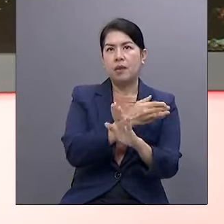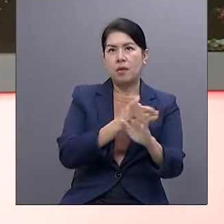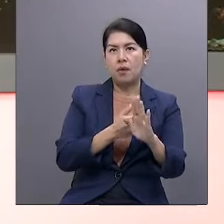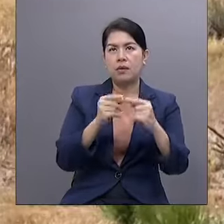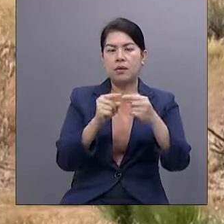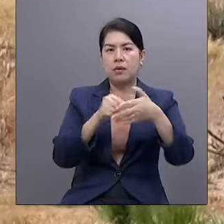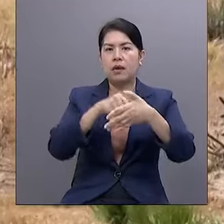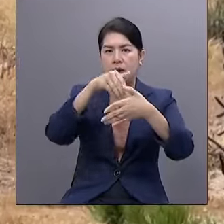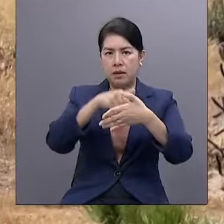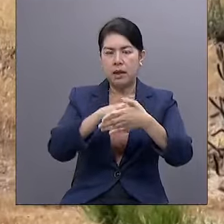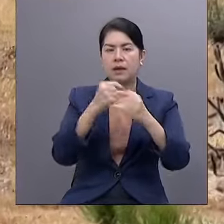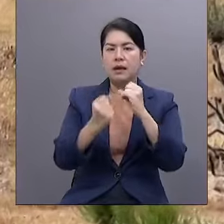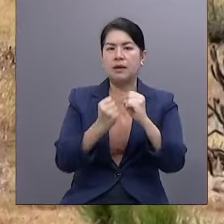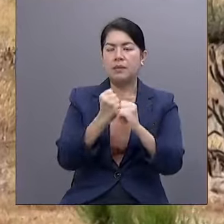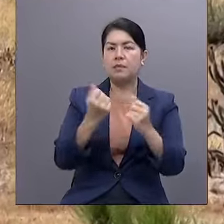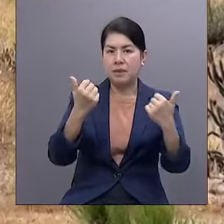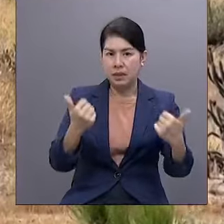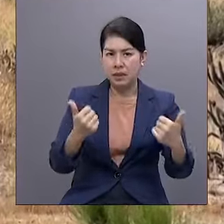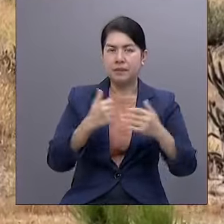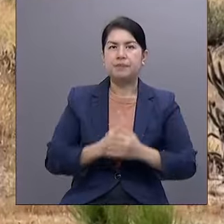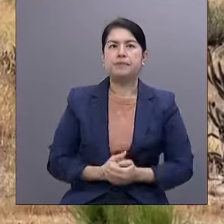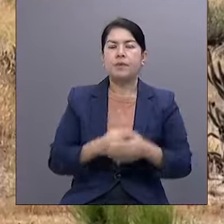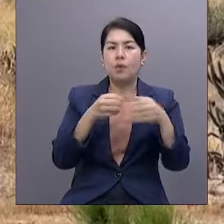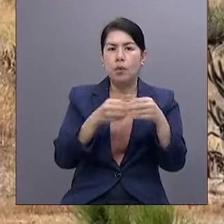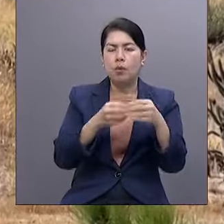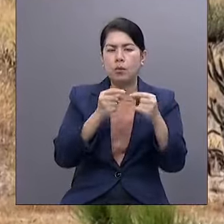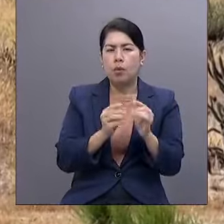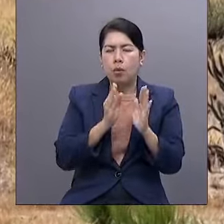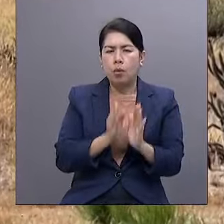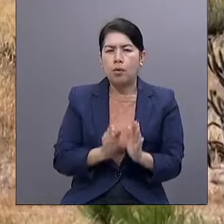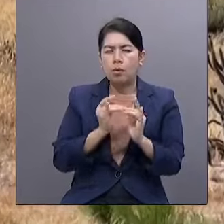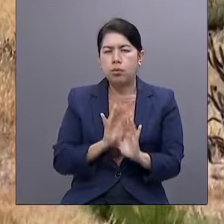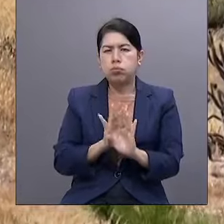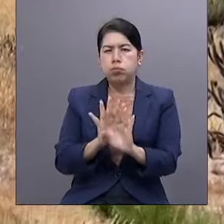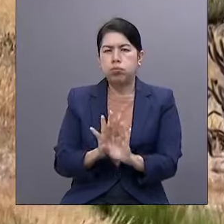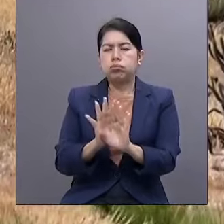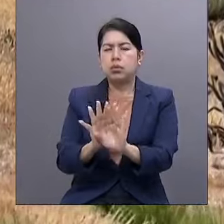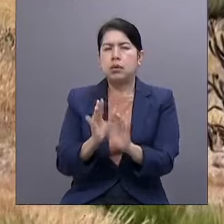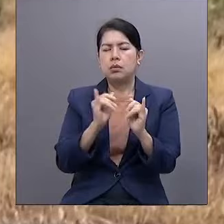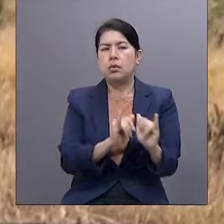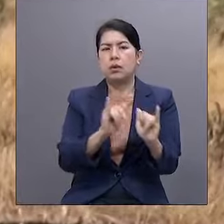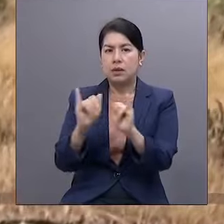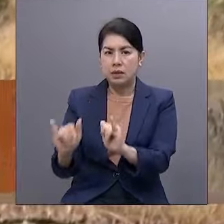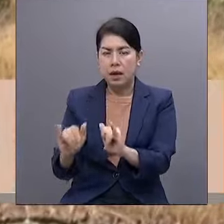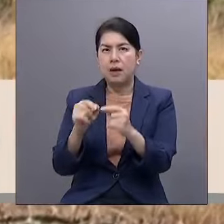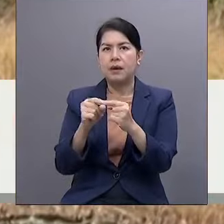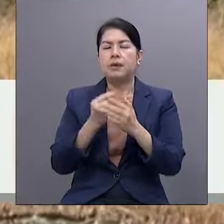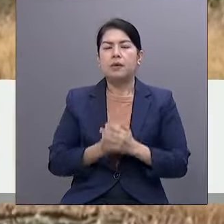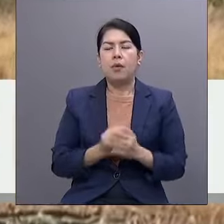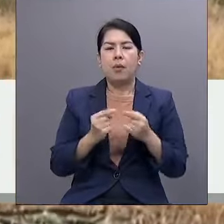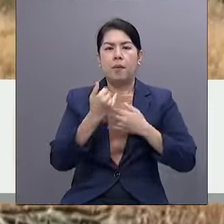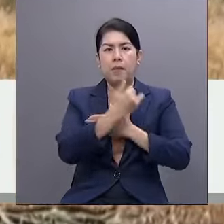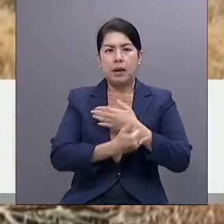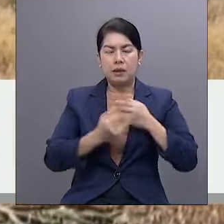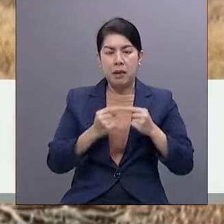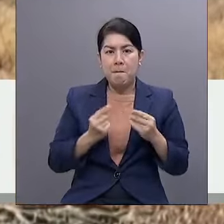ค่ะผู้พยพจำนวนมากยังคงทยอยเดินทางข้ามพรมแดนจากเม็กซิโกเข้ามาในสหรัฐนะคะแม้ว่